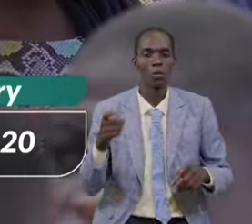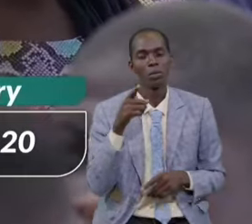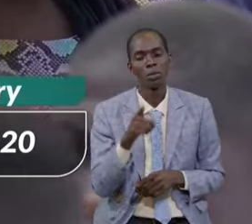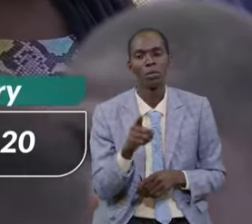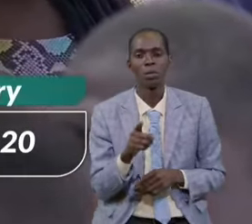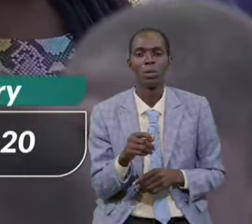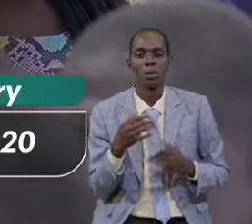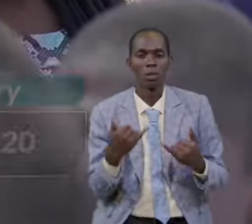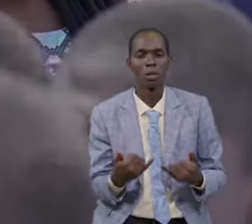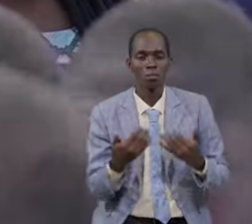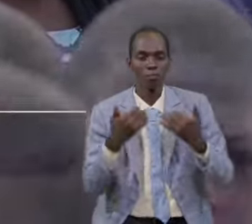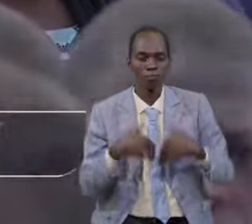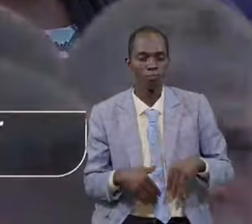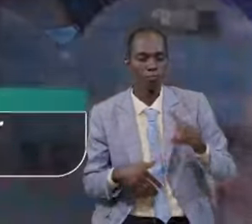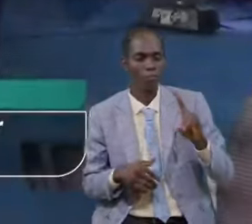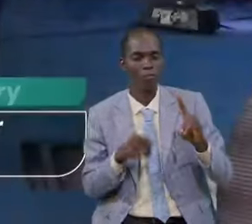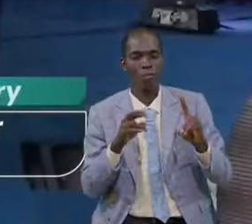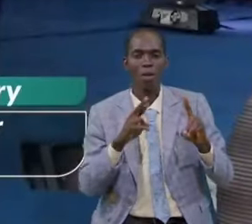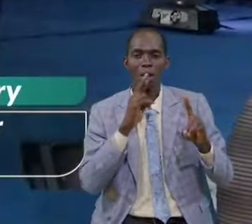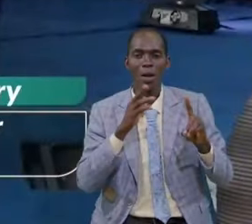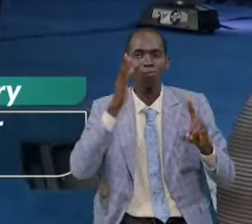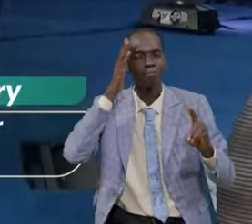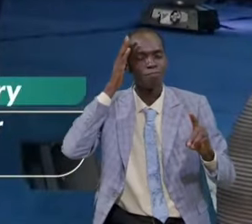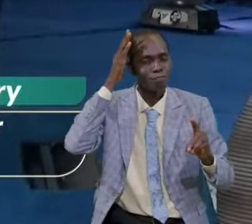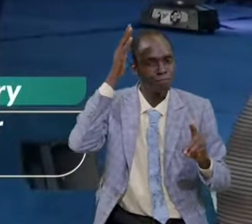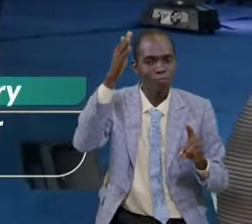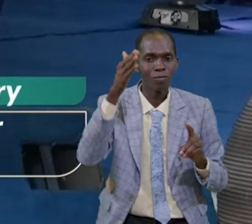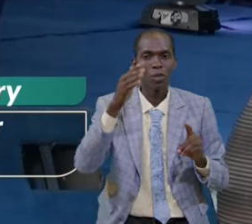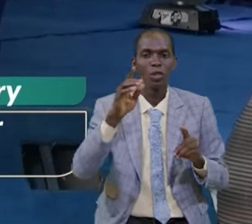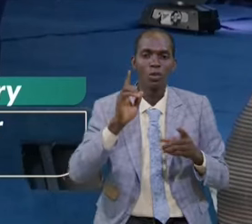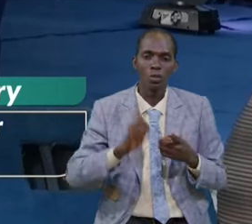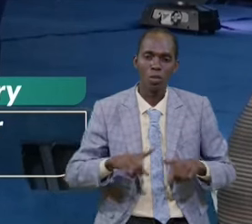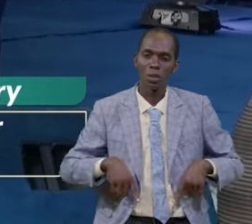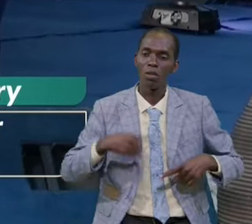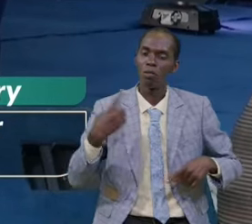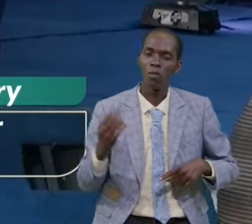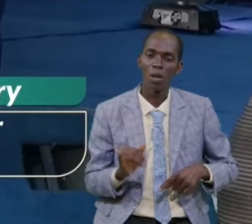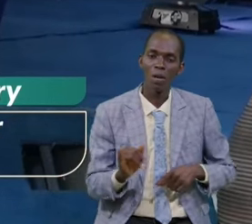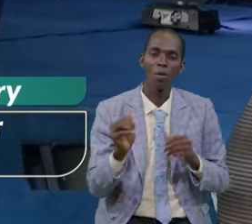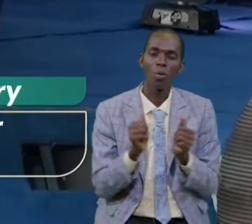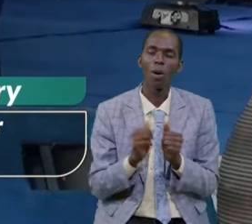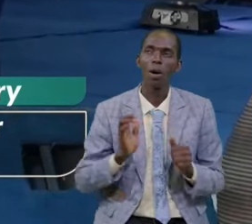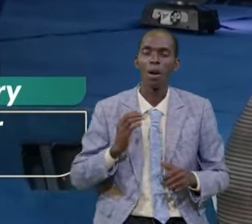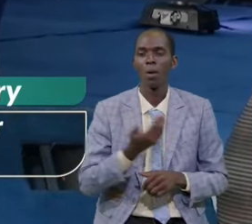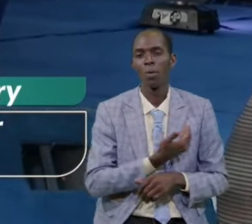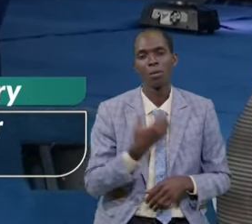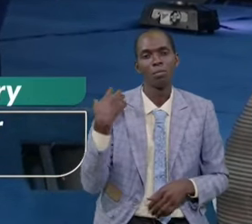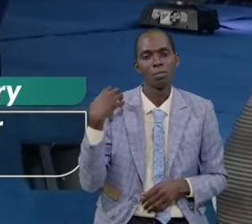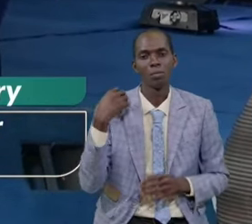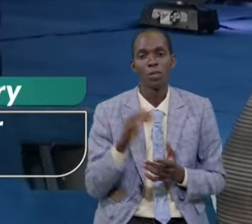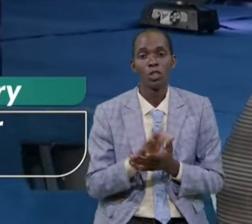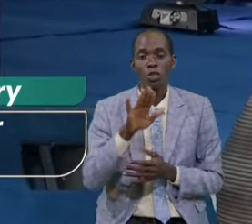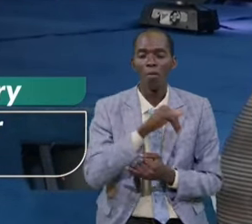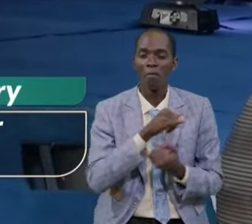Le dé destiné à demeurer pour toujours avec notre maître. Ta